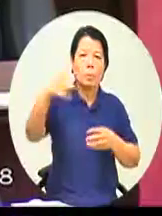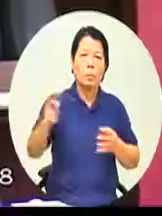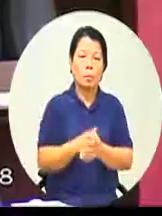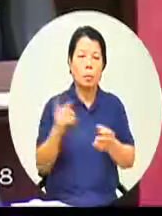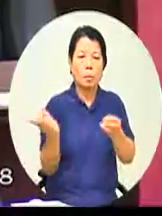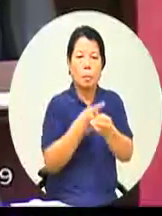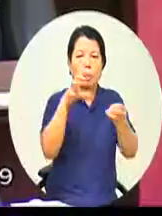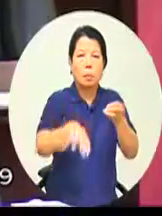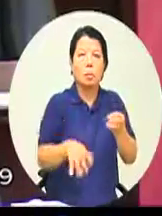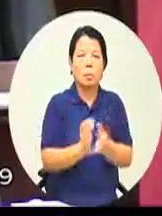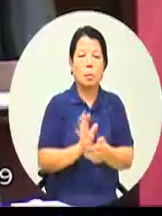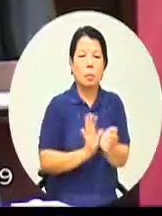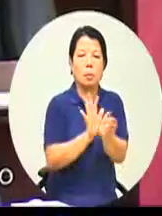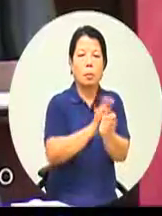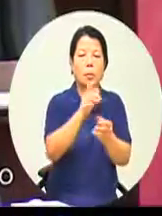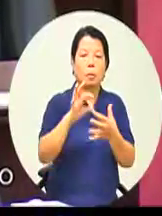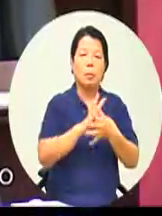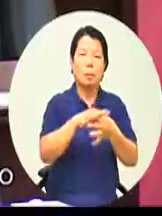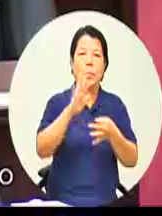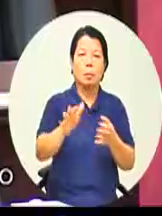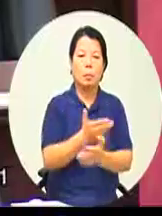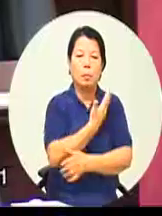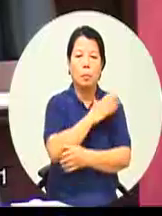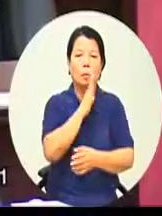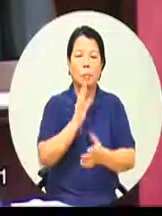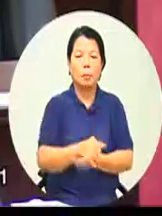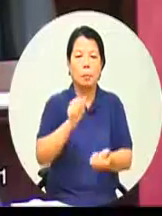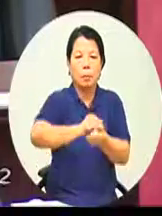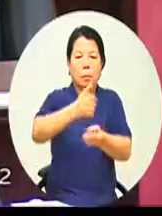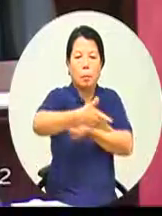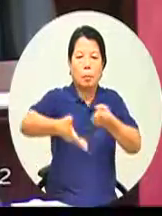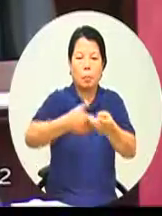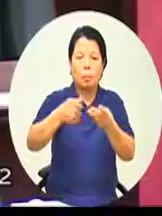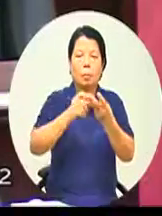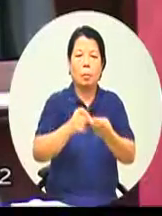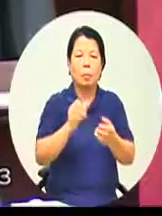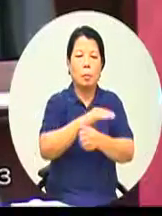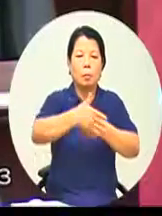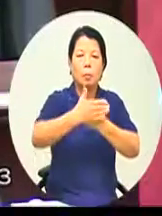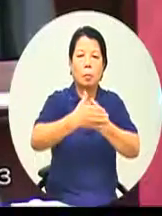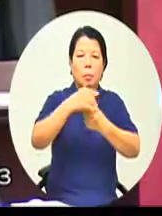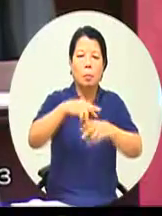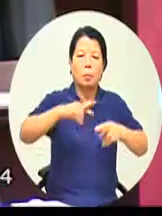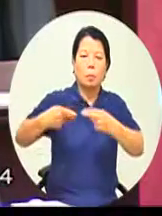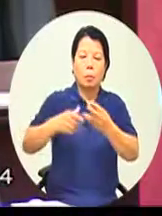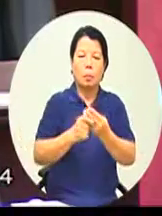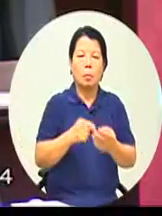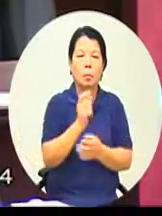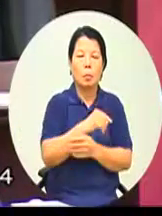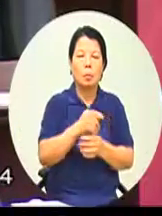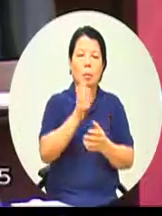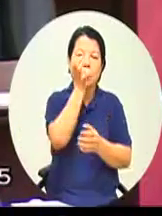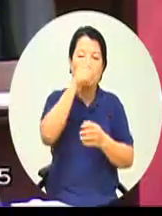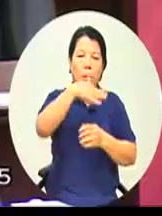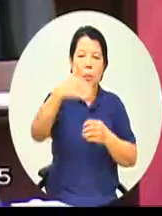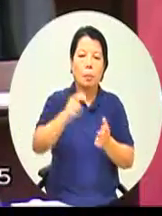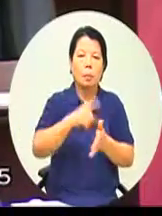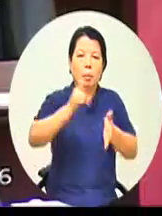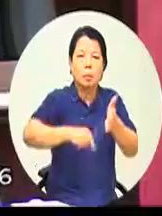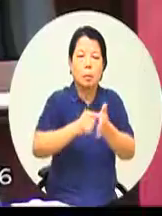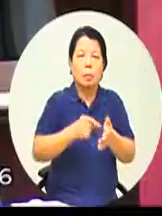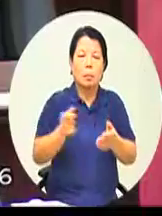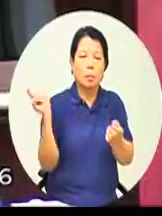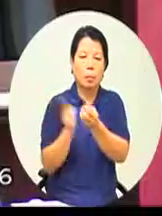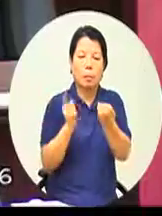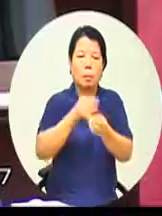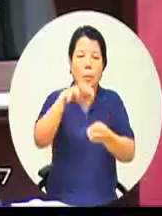推广棒球有关的，就是我们不管在澄清湖棒球馆的维修，还有我们冈山简易棒球场的提升